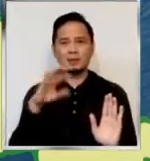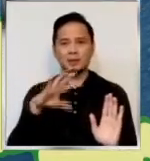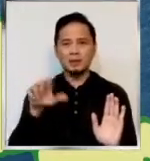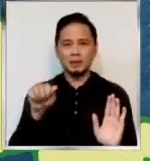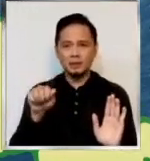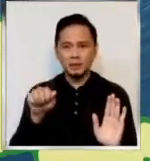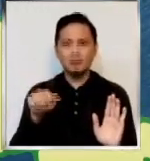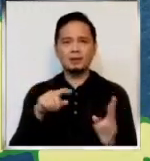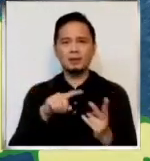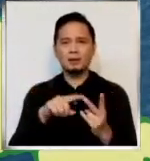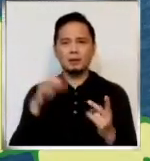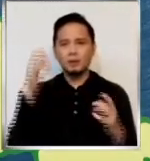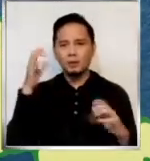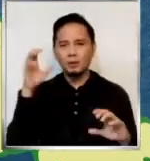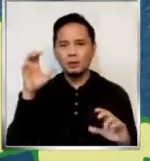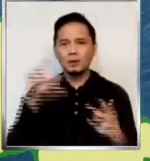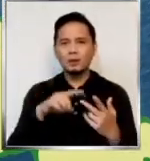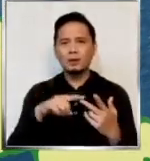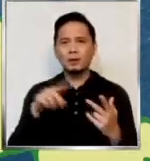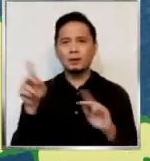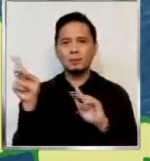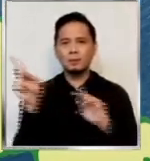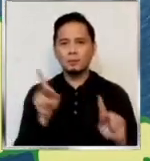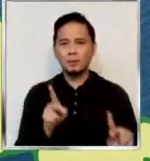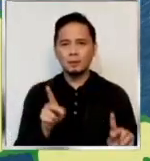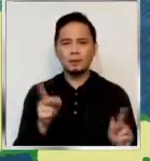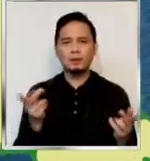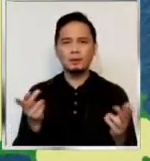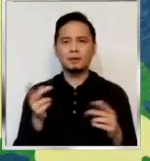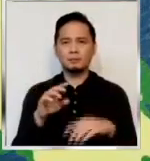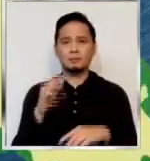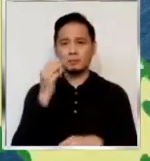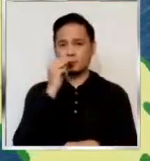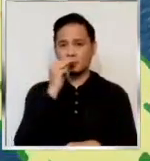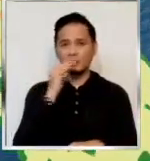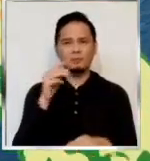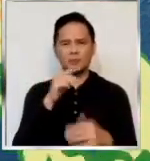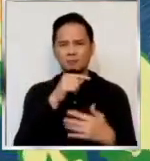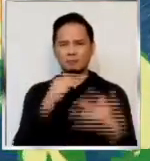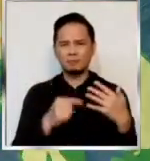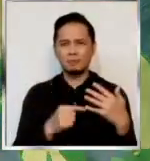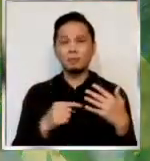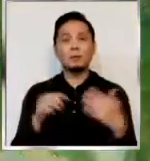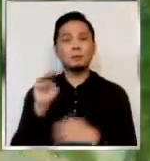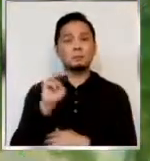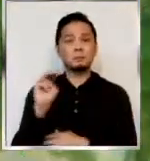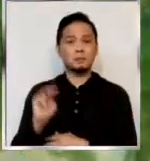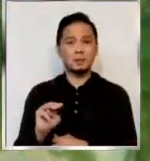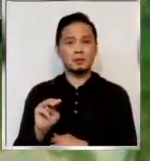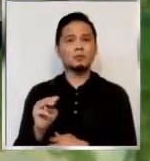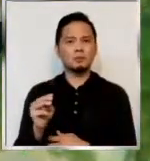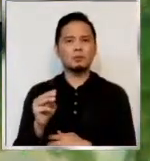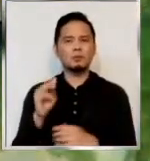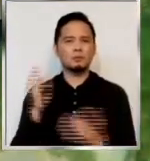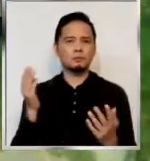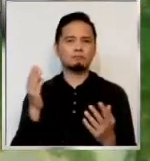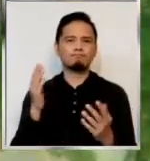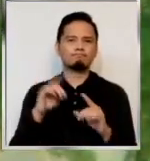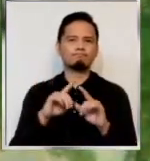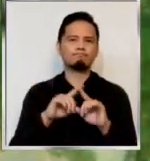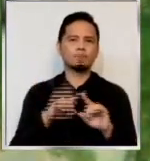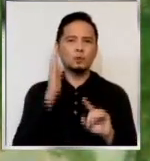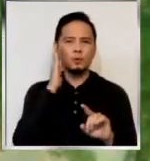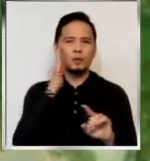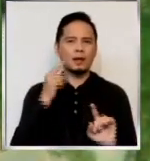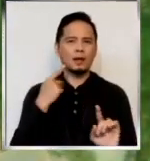Cordillera, Palawan, at maging sa Mindoro, mga kapuso. Sa Metro Manila, asahan po ang ulan, Sabado ng hapon sa